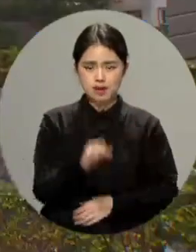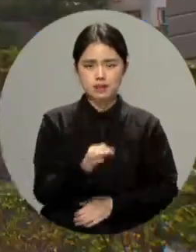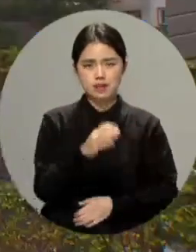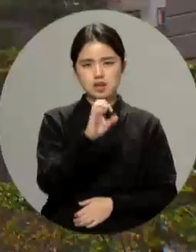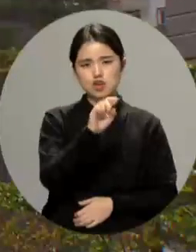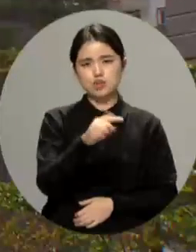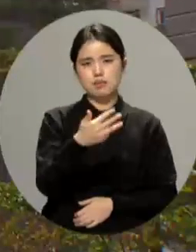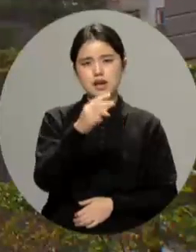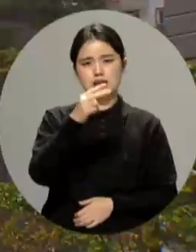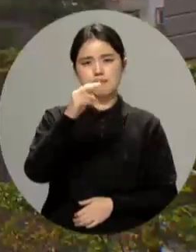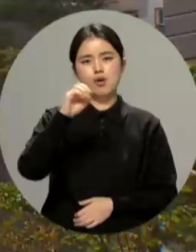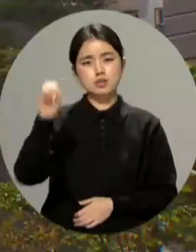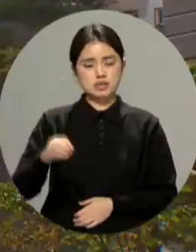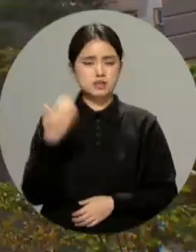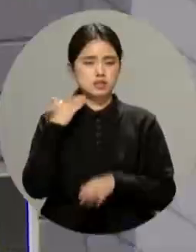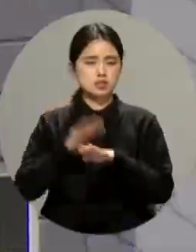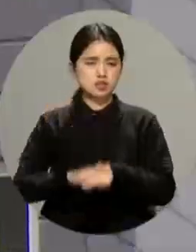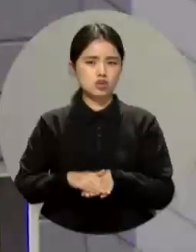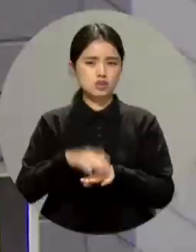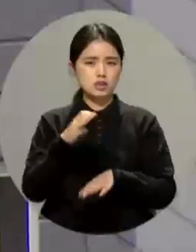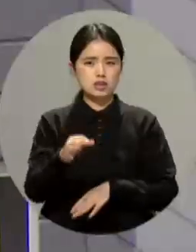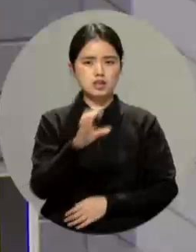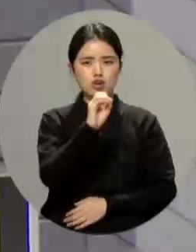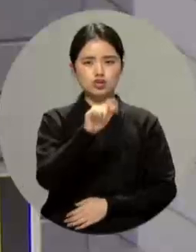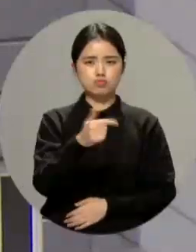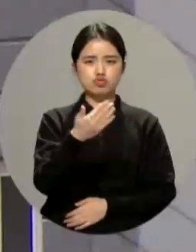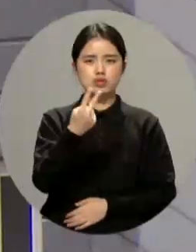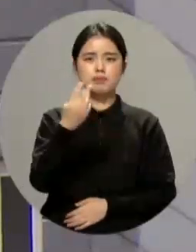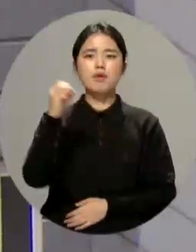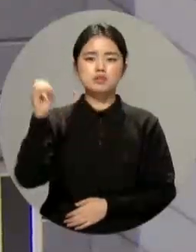0.82% 전세가는 0.92%가 내렸습니다